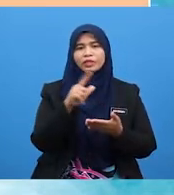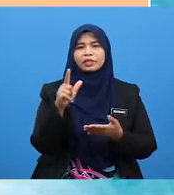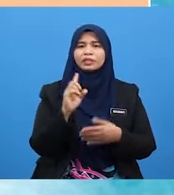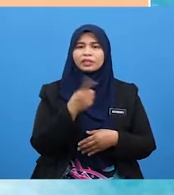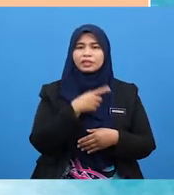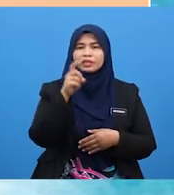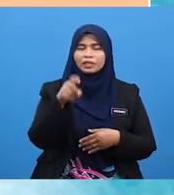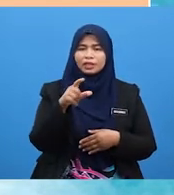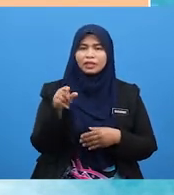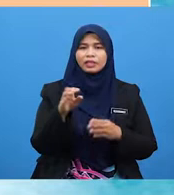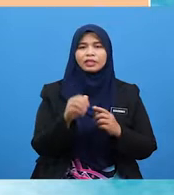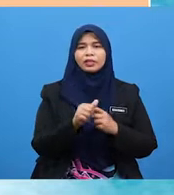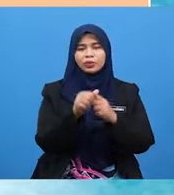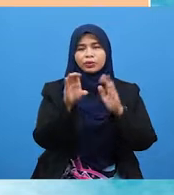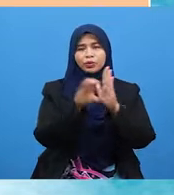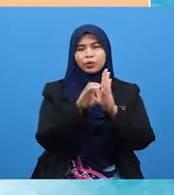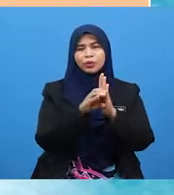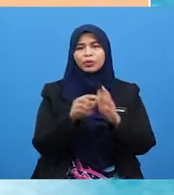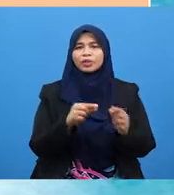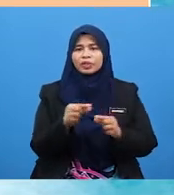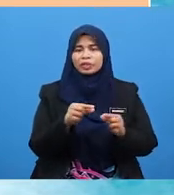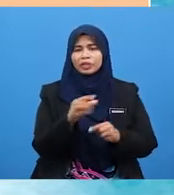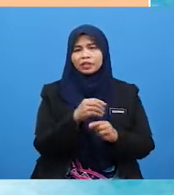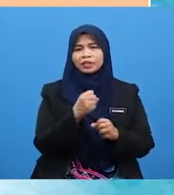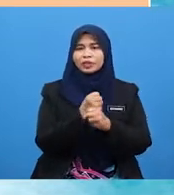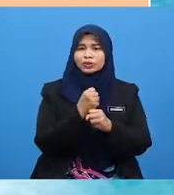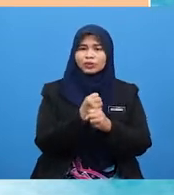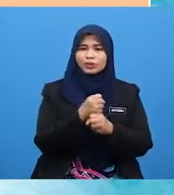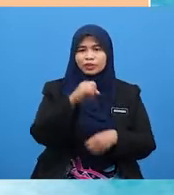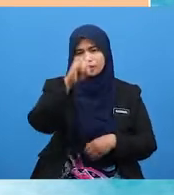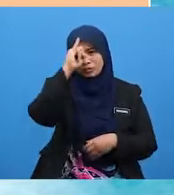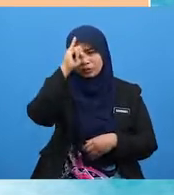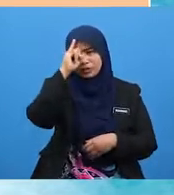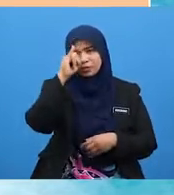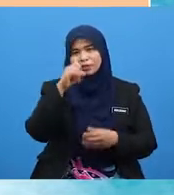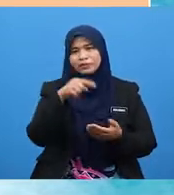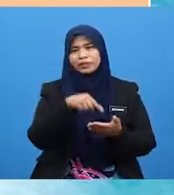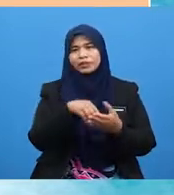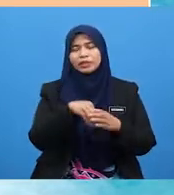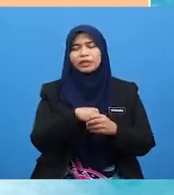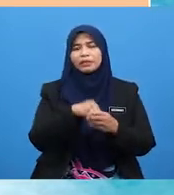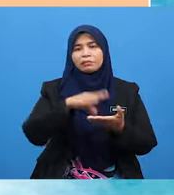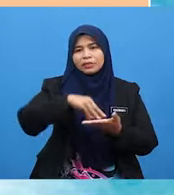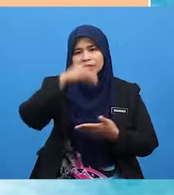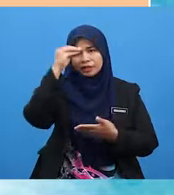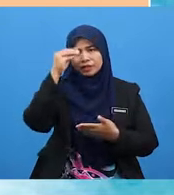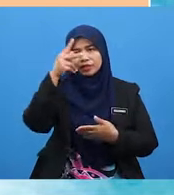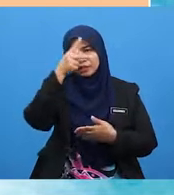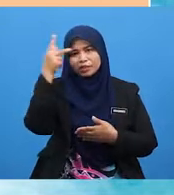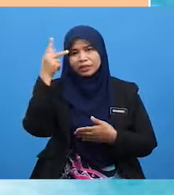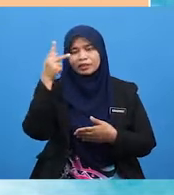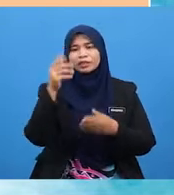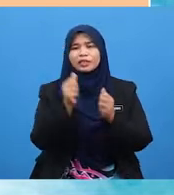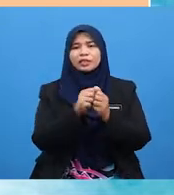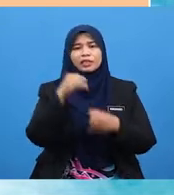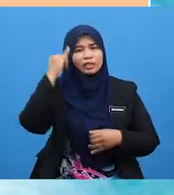kita hendaklah mencontohi kegigihan dan kesungguhan imam-imam mazhab dalam menuntut ilmu